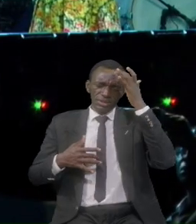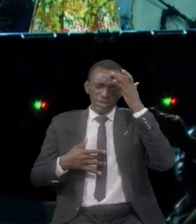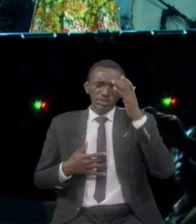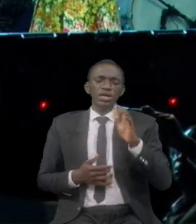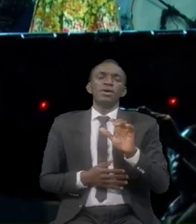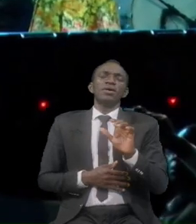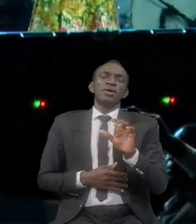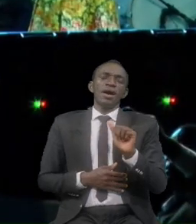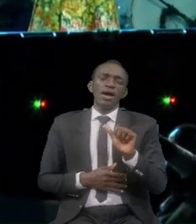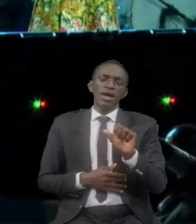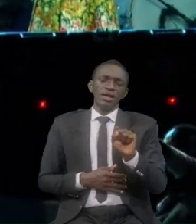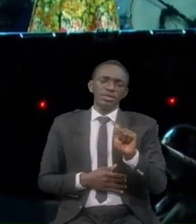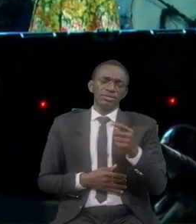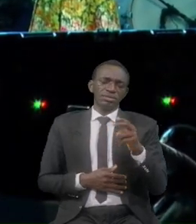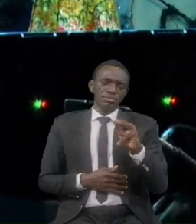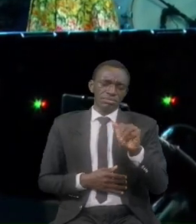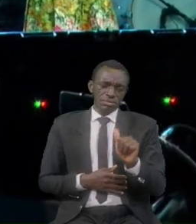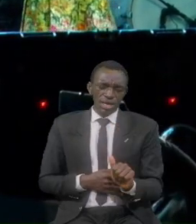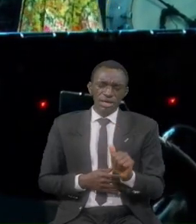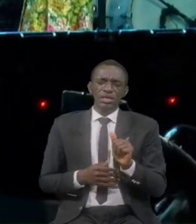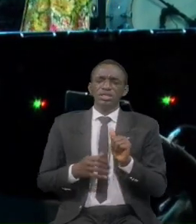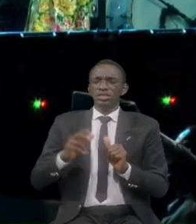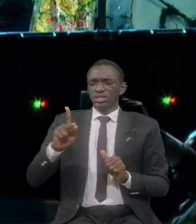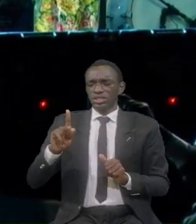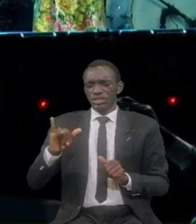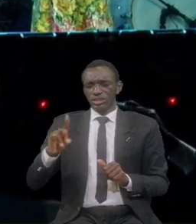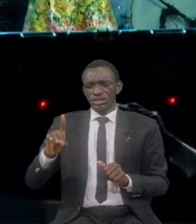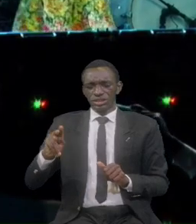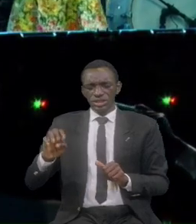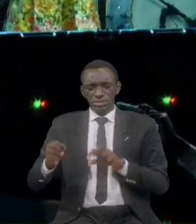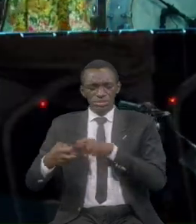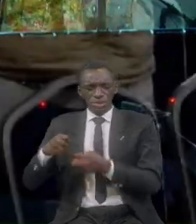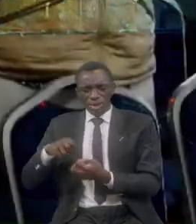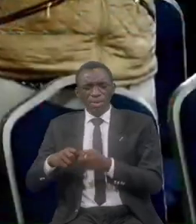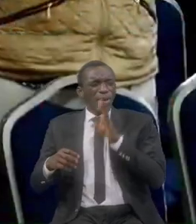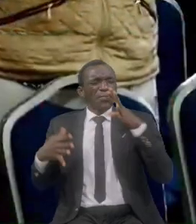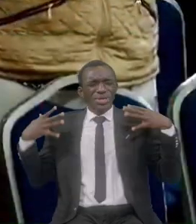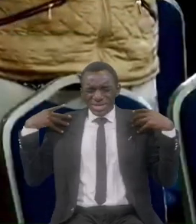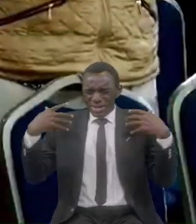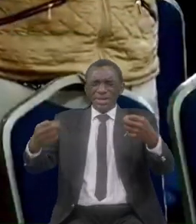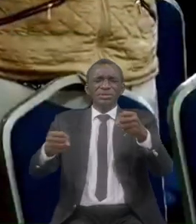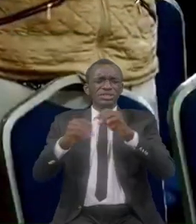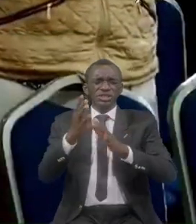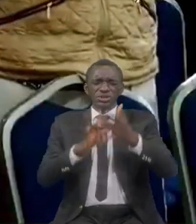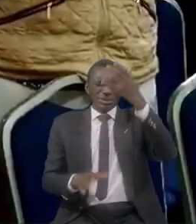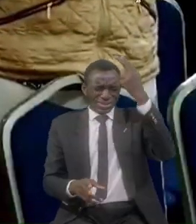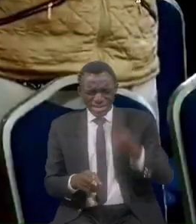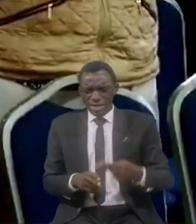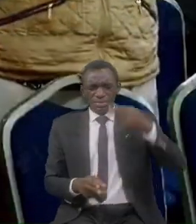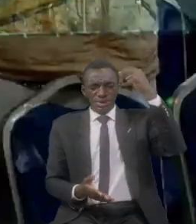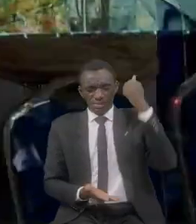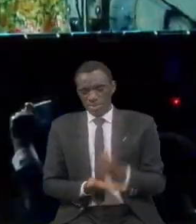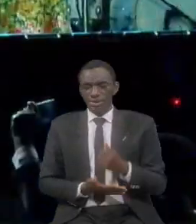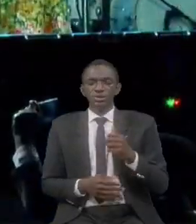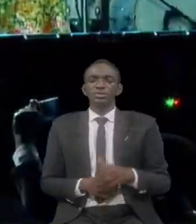kidney? Ang imong problema sa imong kidney? Be healed in Jesus' name. Mamaayo sa pangalan ni Jesus. Any